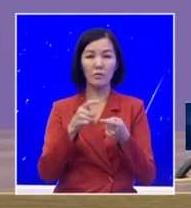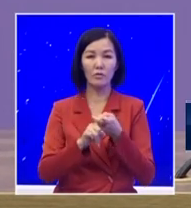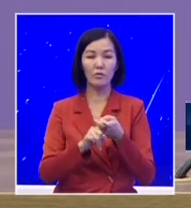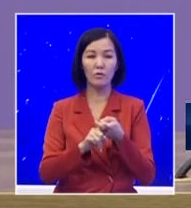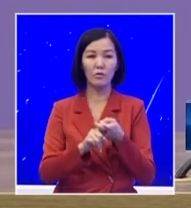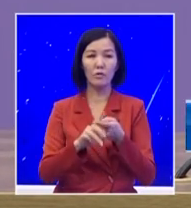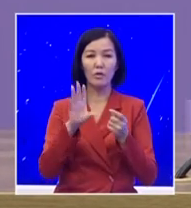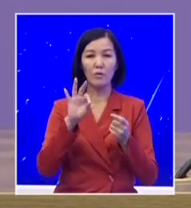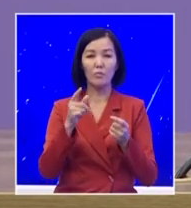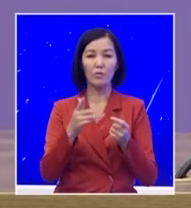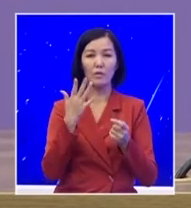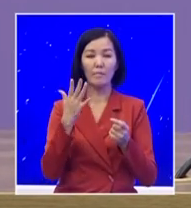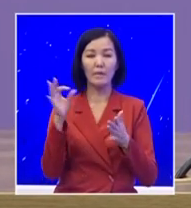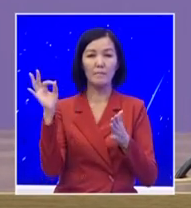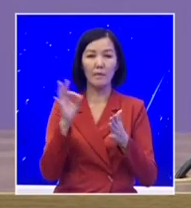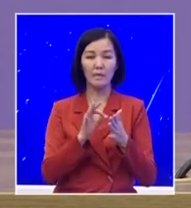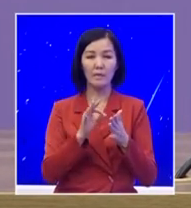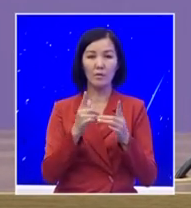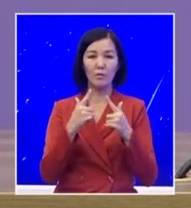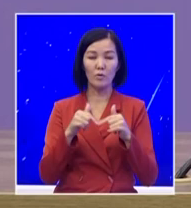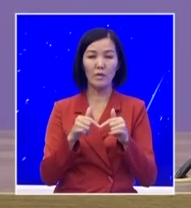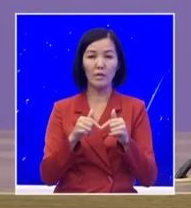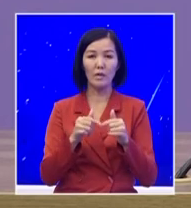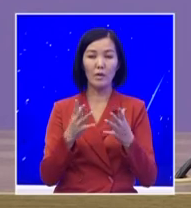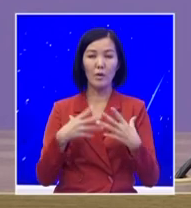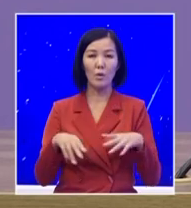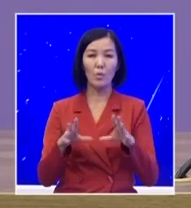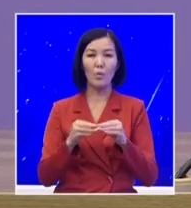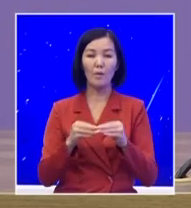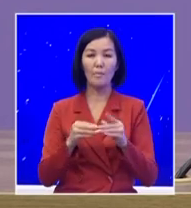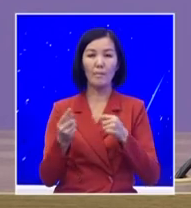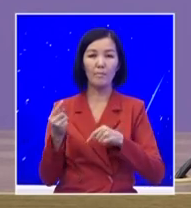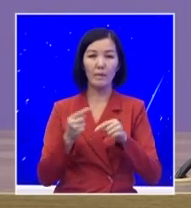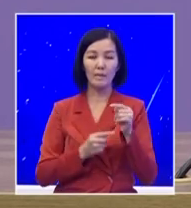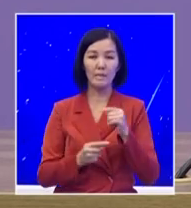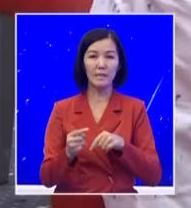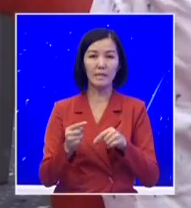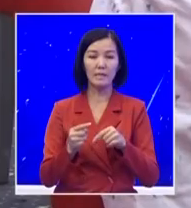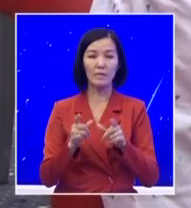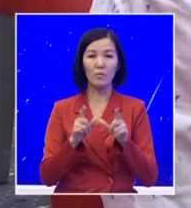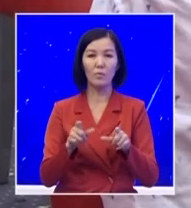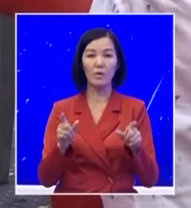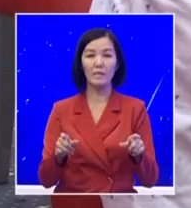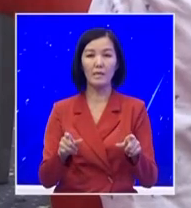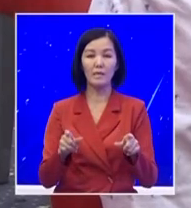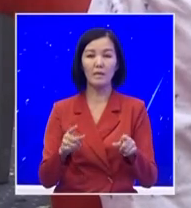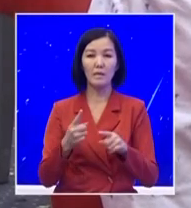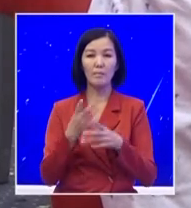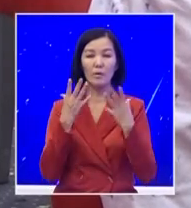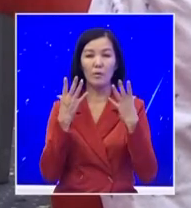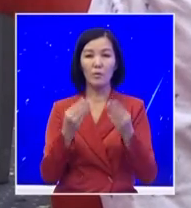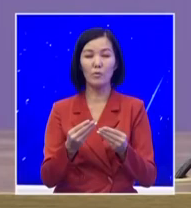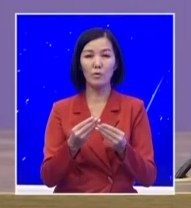қарқыны 0,15% құрады. Қоғам мен бизнес өкілдерін тілектерді ескере отырып, біз біртіндеп карантинен